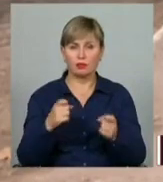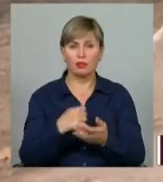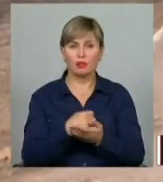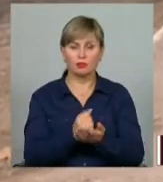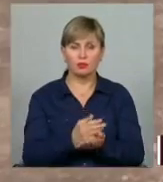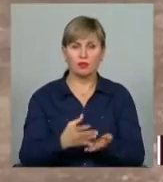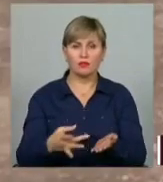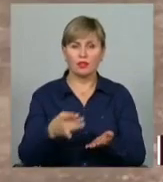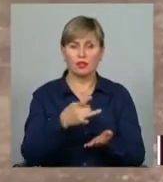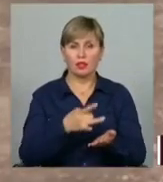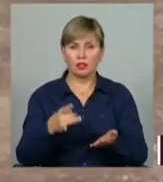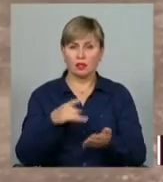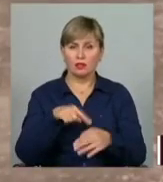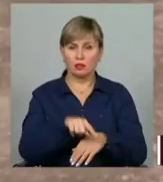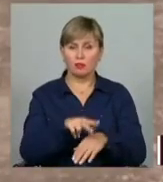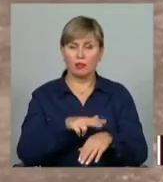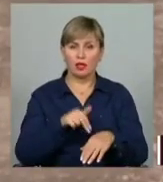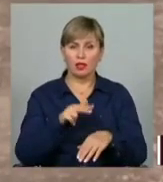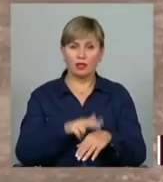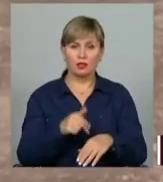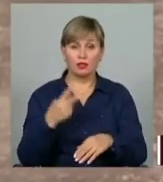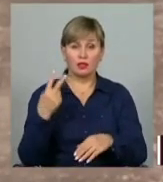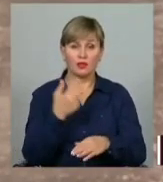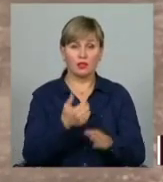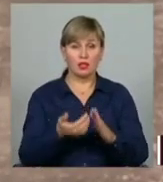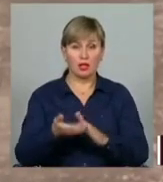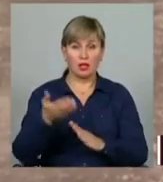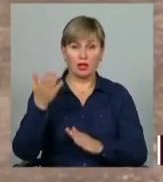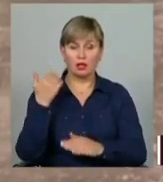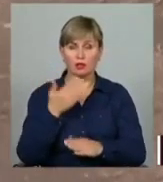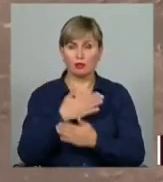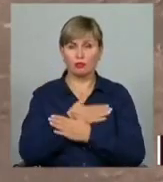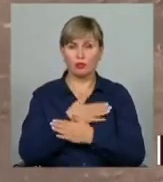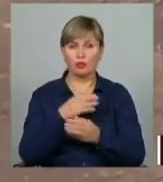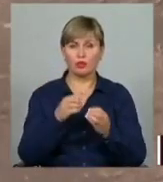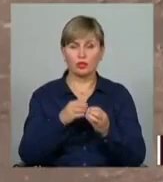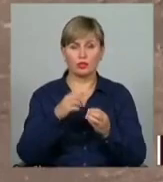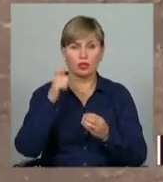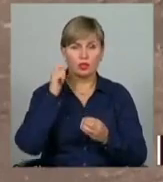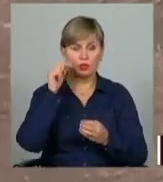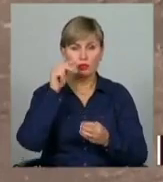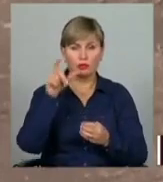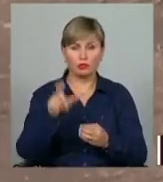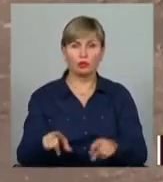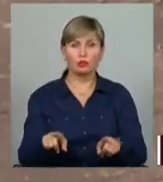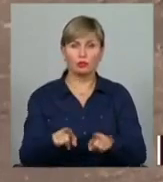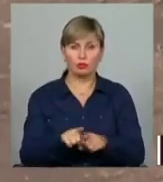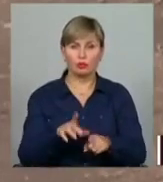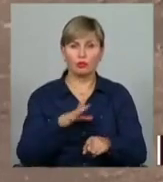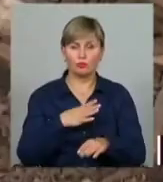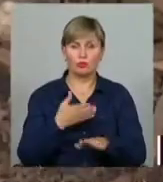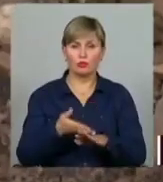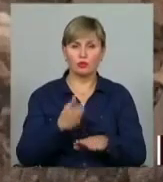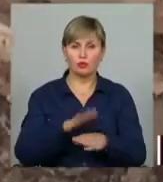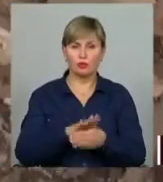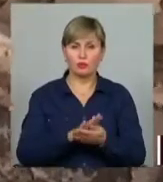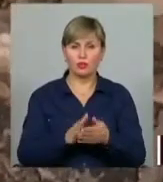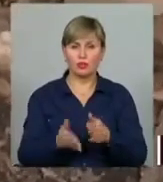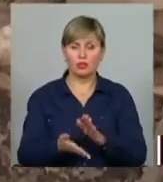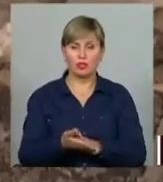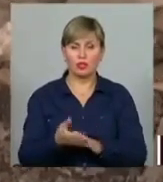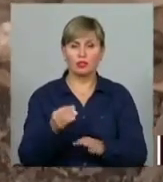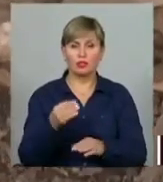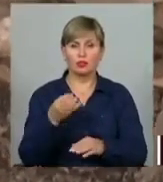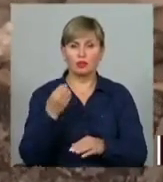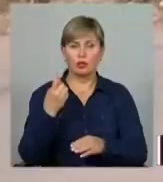в региональном департаменте полиции. Двумя неделями ранее скончалась 10-летняя ученица. Она тоже была в крайне тяжелом состоянии.